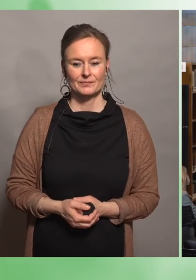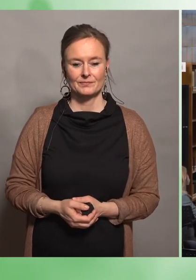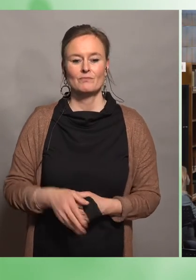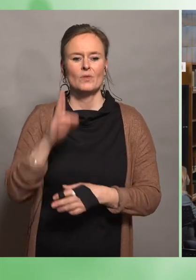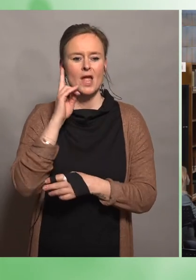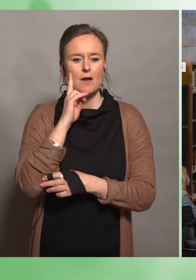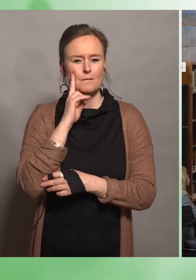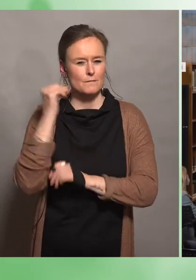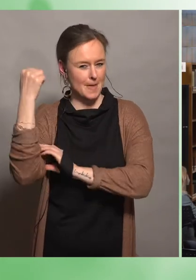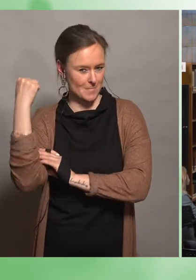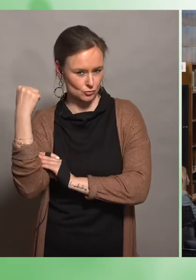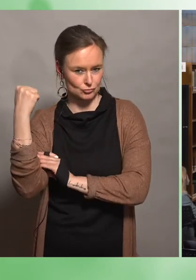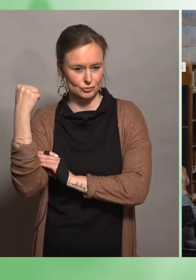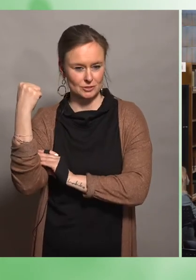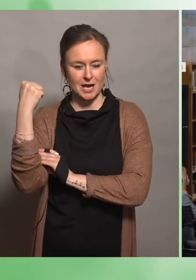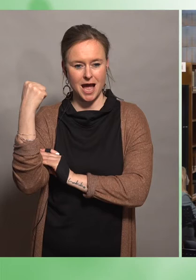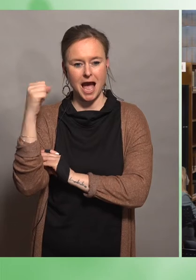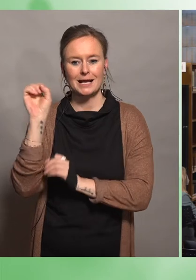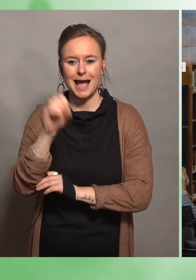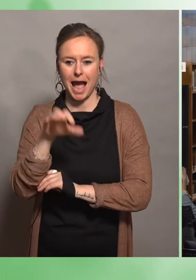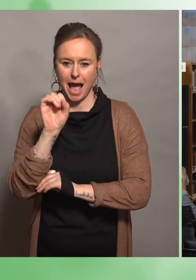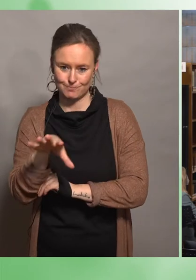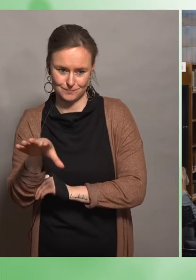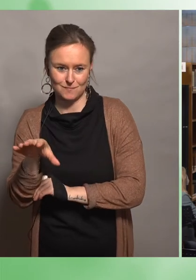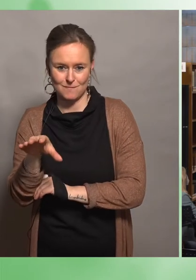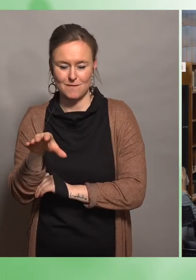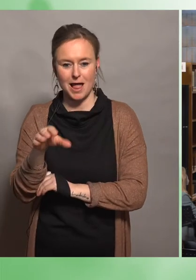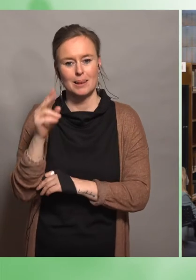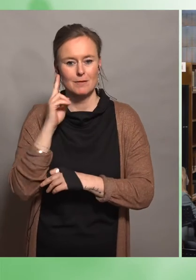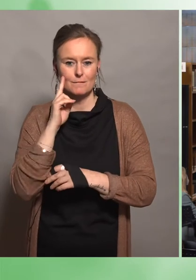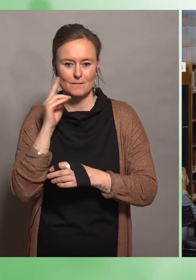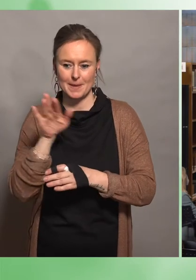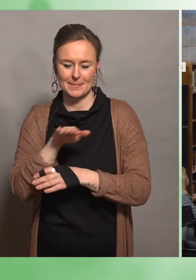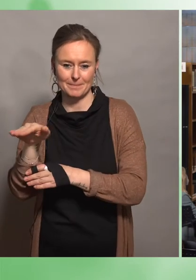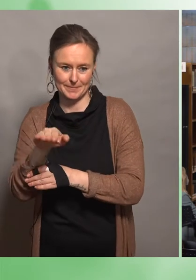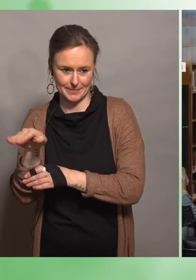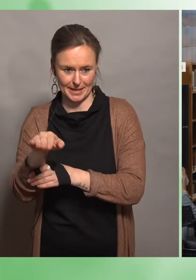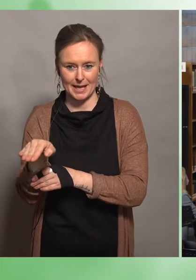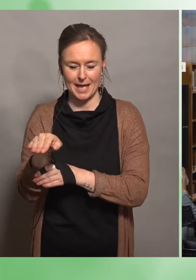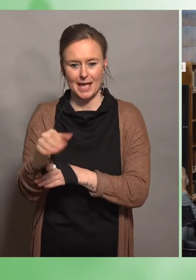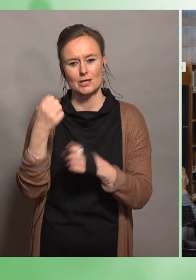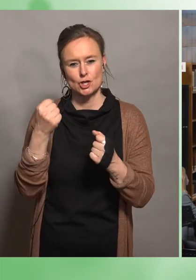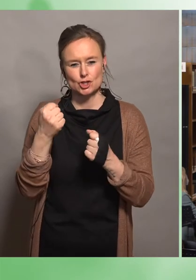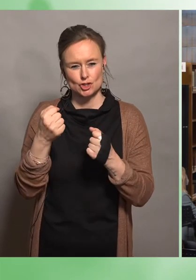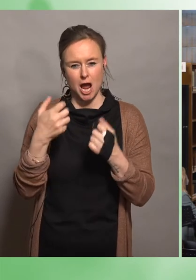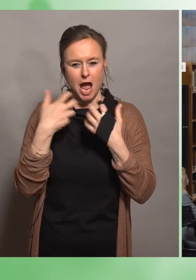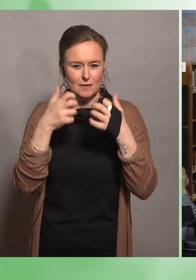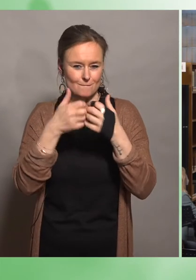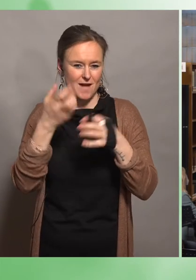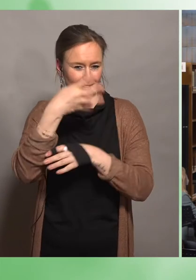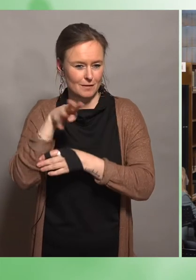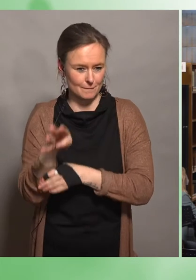Die Firma Stark ist ein regionaler Abfallentsorger. Sie sind stark im Waldviertel verankert und von den im Moment angestellten